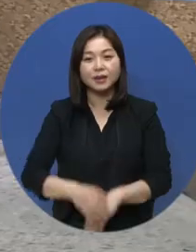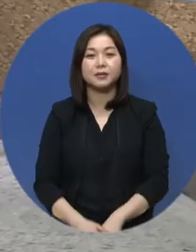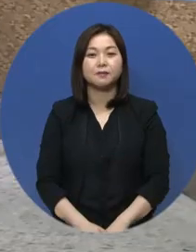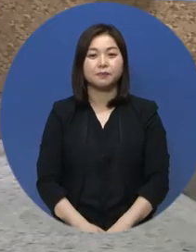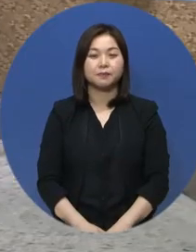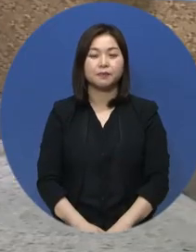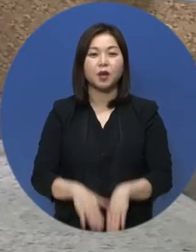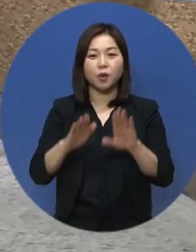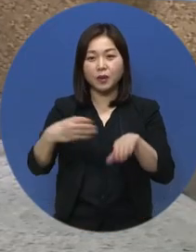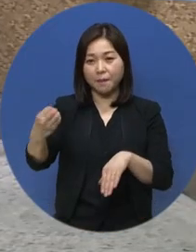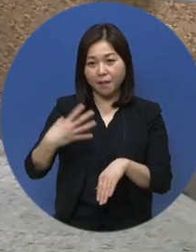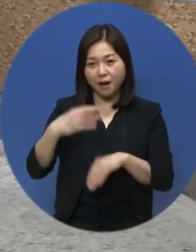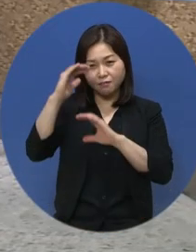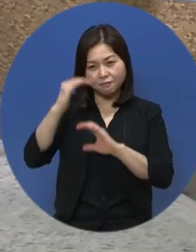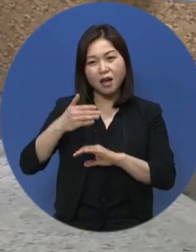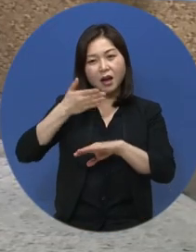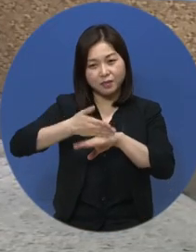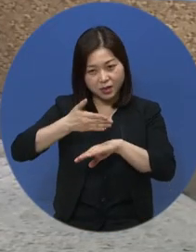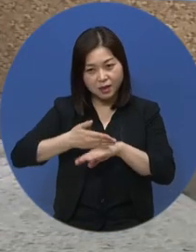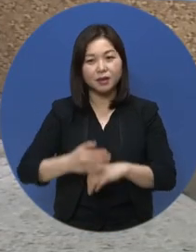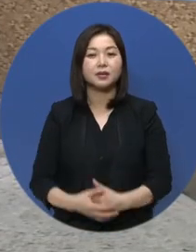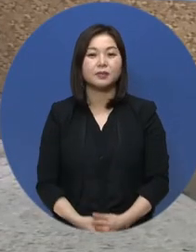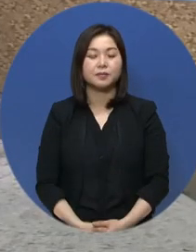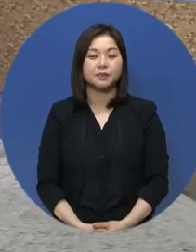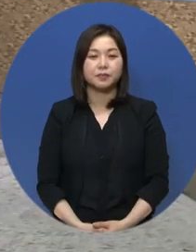네, 오늘 말씀 감사합니다. 네, 감사합니다.